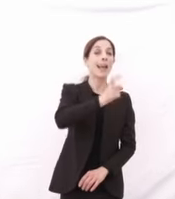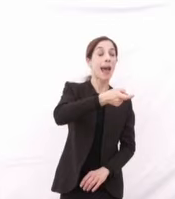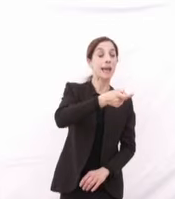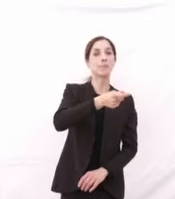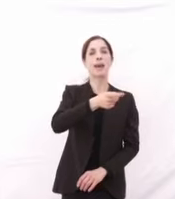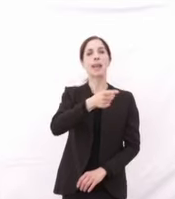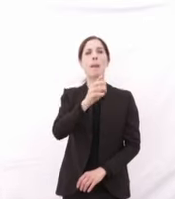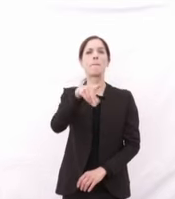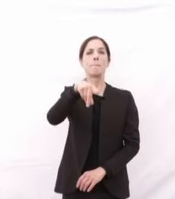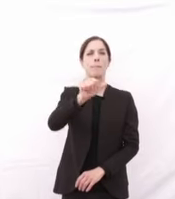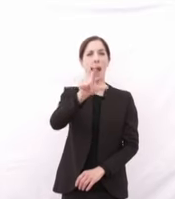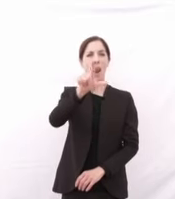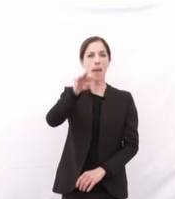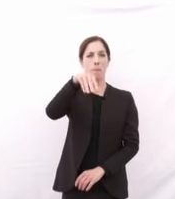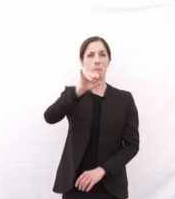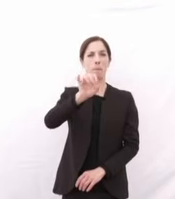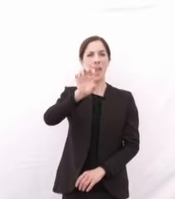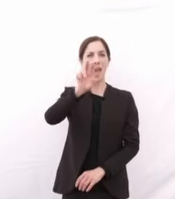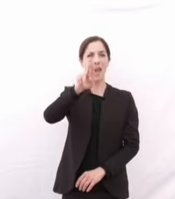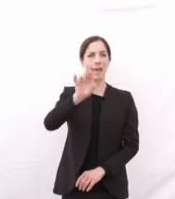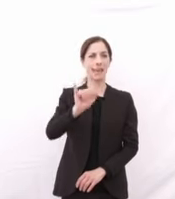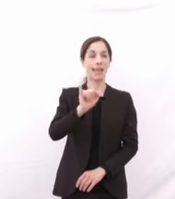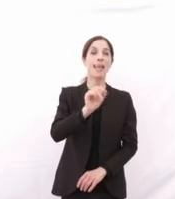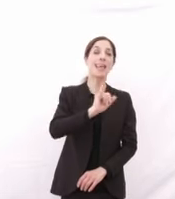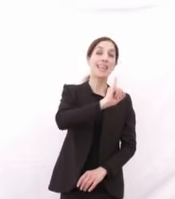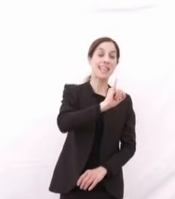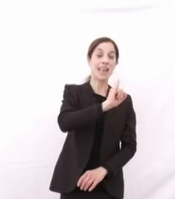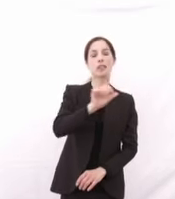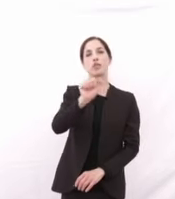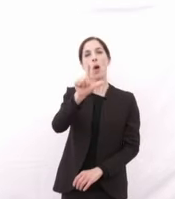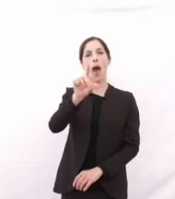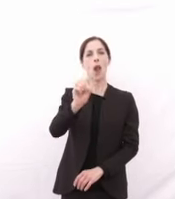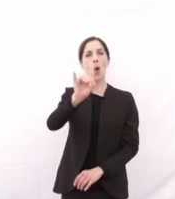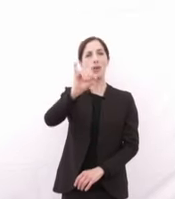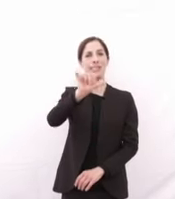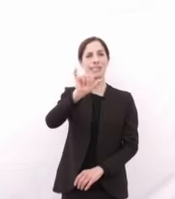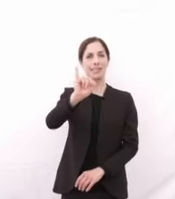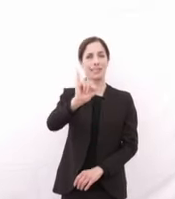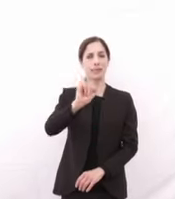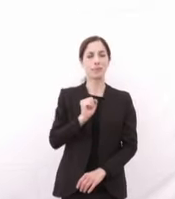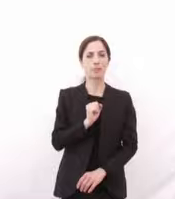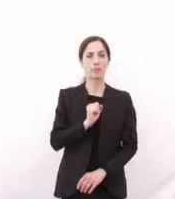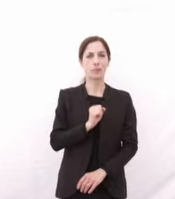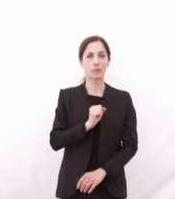Gaspere Palmieri, Ignazio Aloisi,